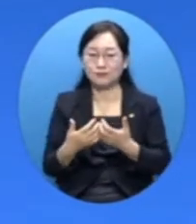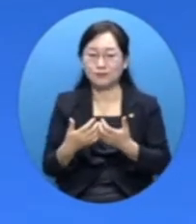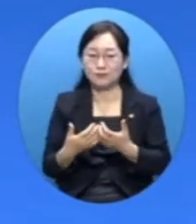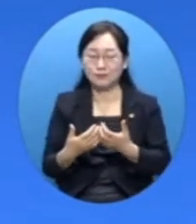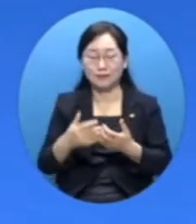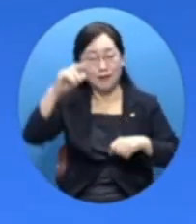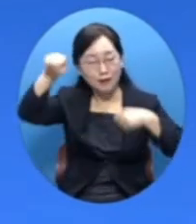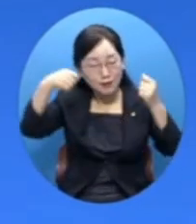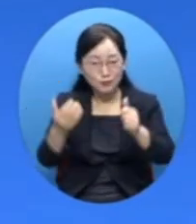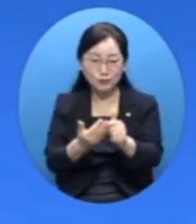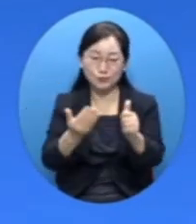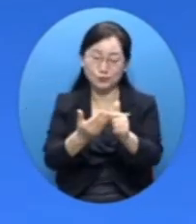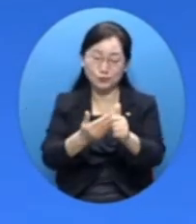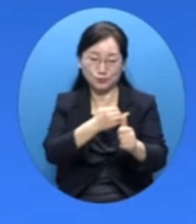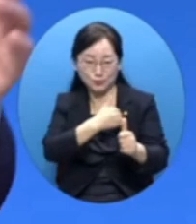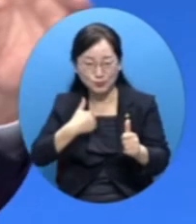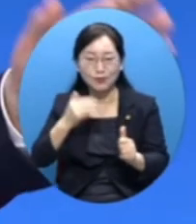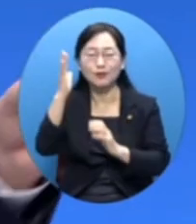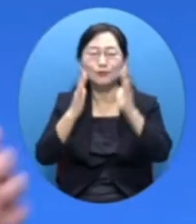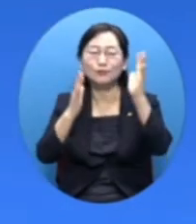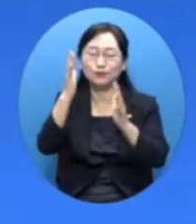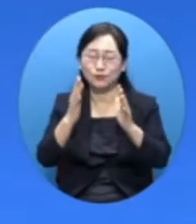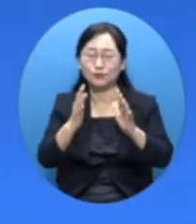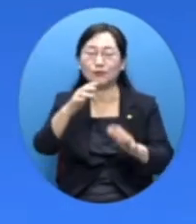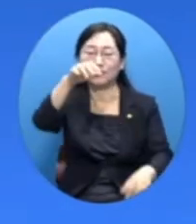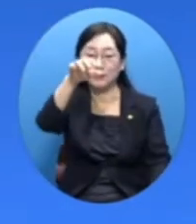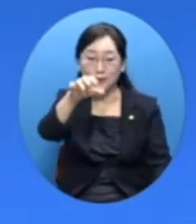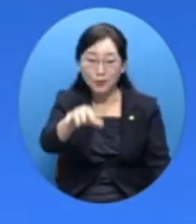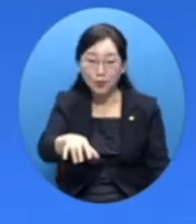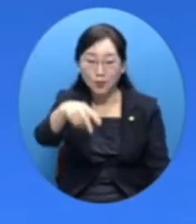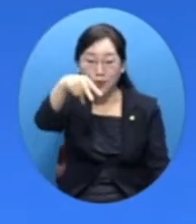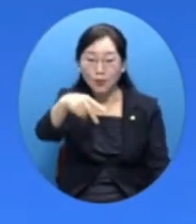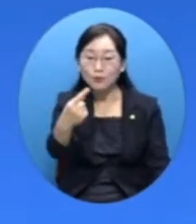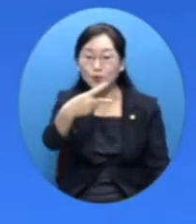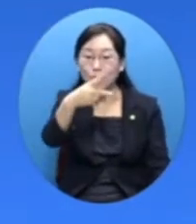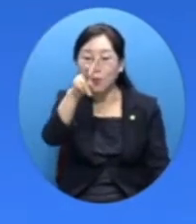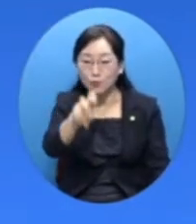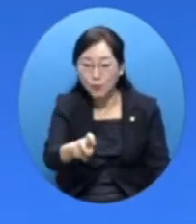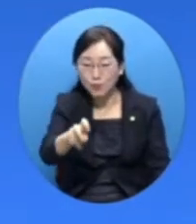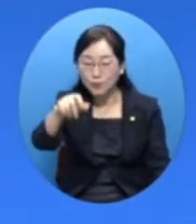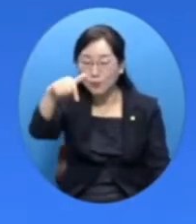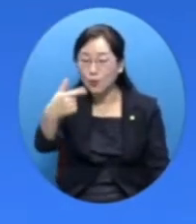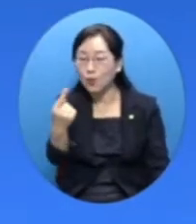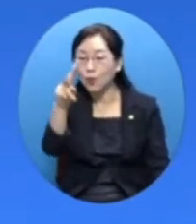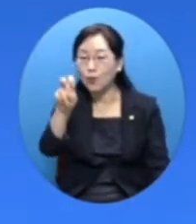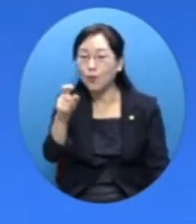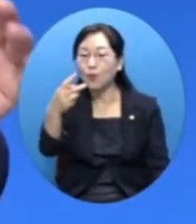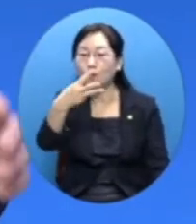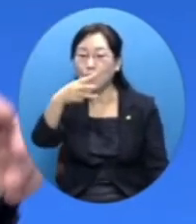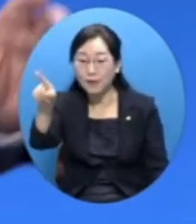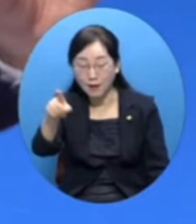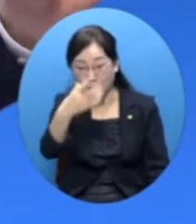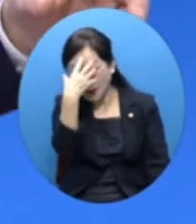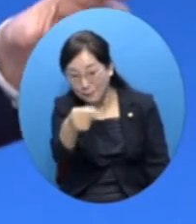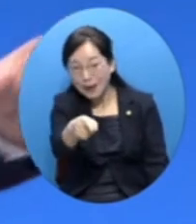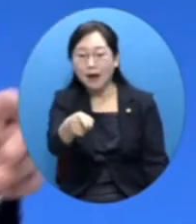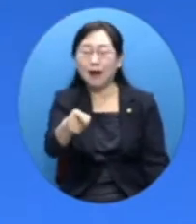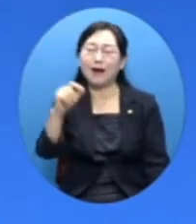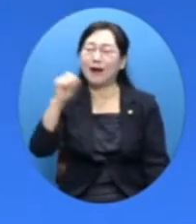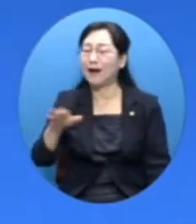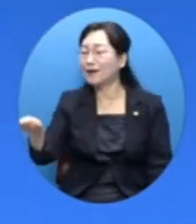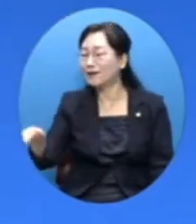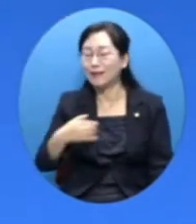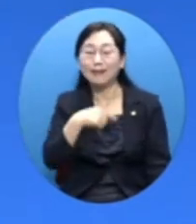풍부하고기를 많은 소돔과 고모라의 적이 보였습니다 그래서 나 저것을 다가겠습니다